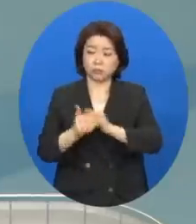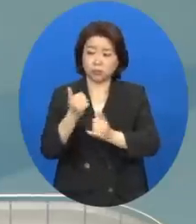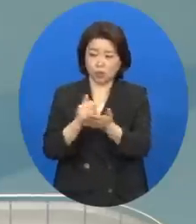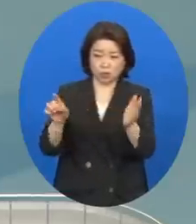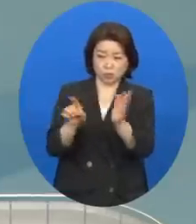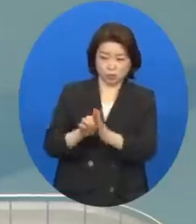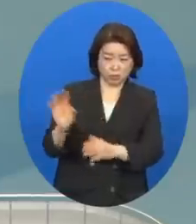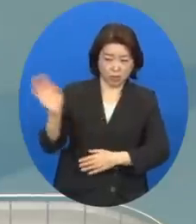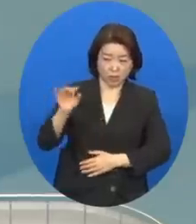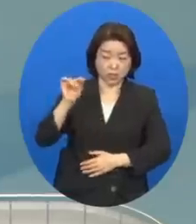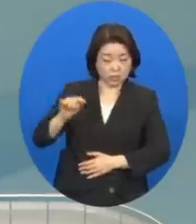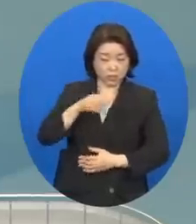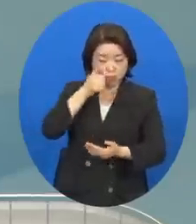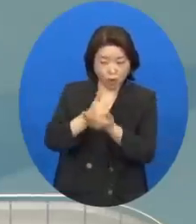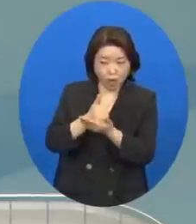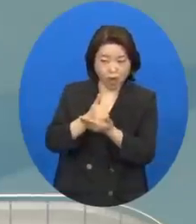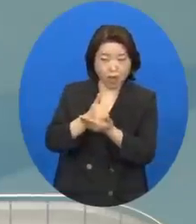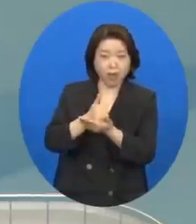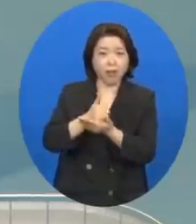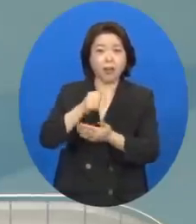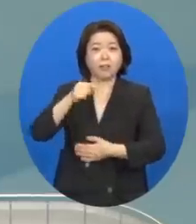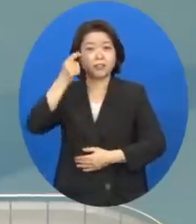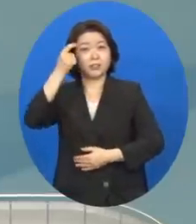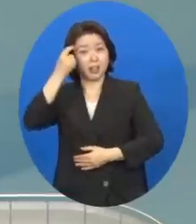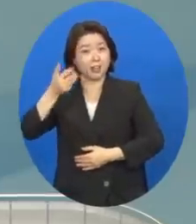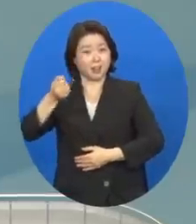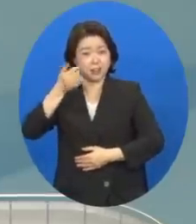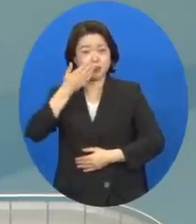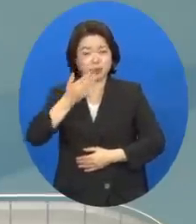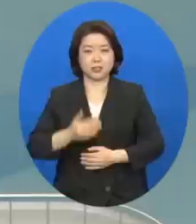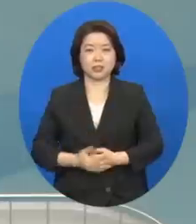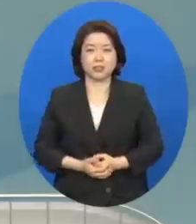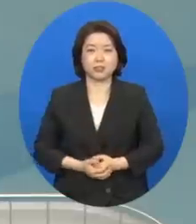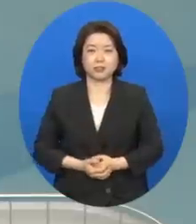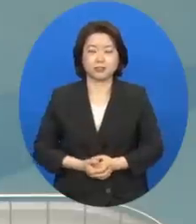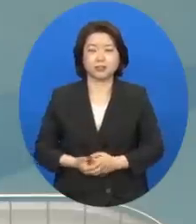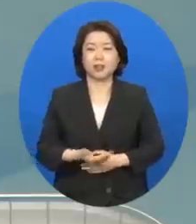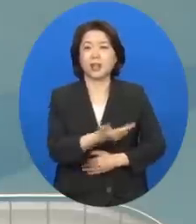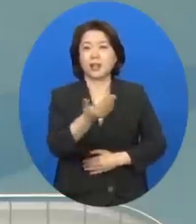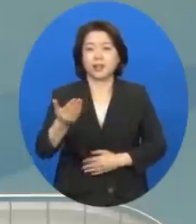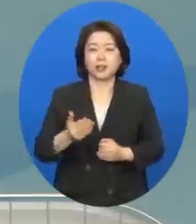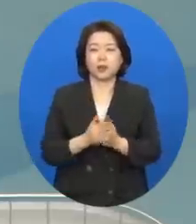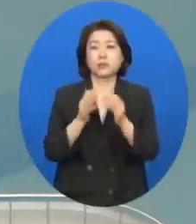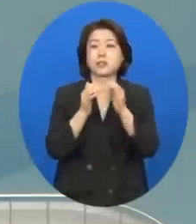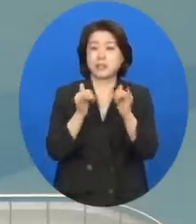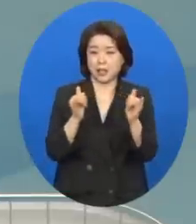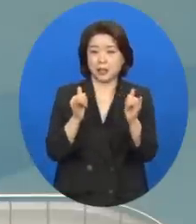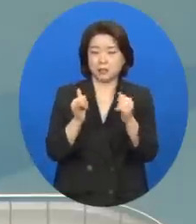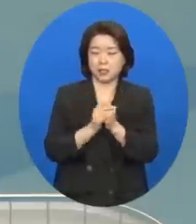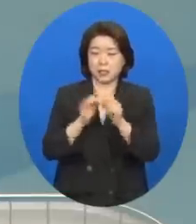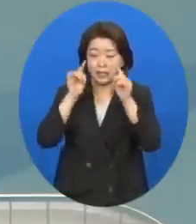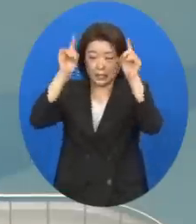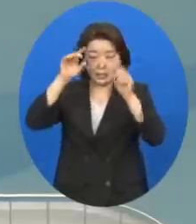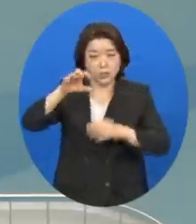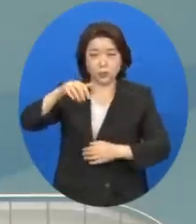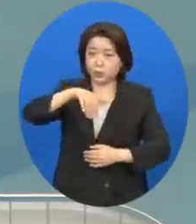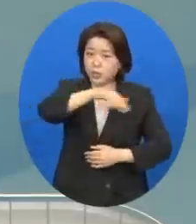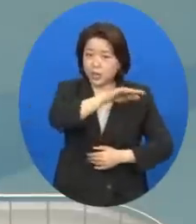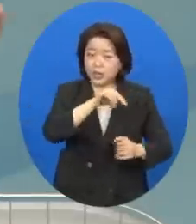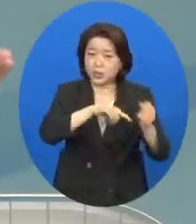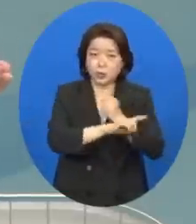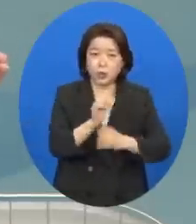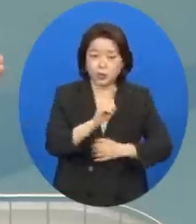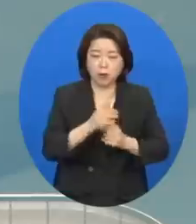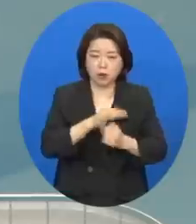게 무슨 죄야? 그런 생각할 수 있을 거예요. 여러분, 사람이 지옥에 가는 이유가